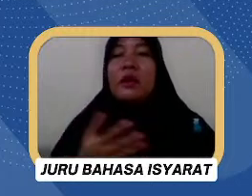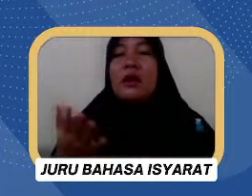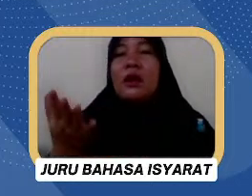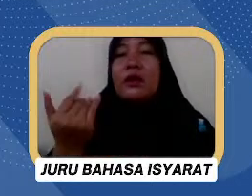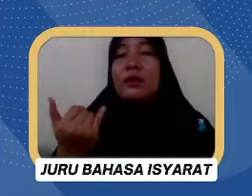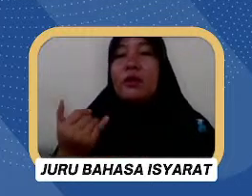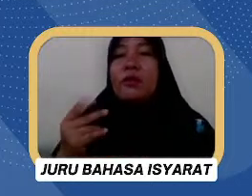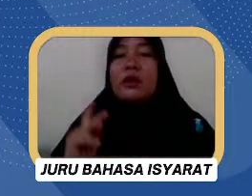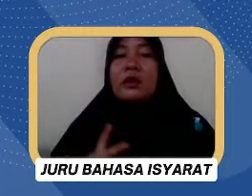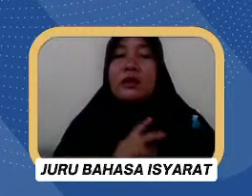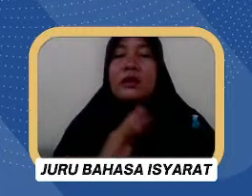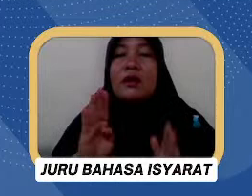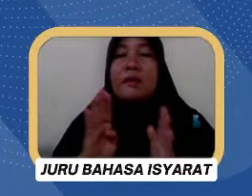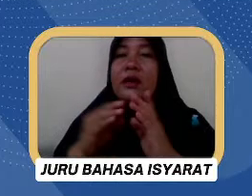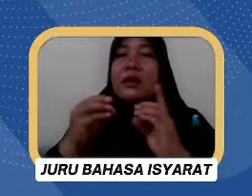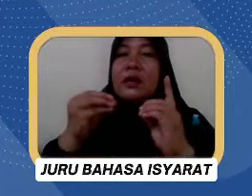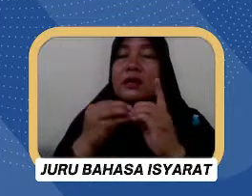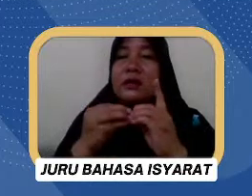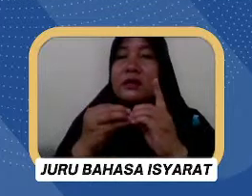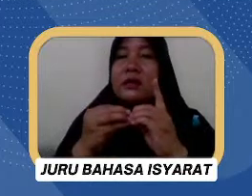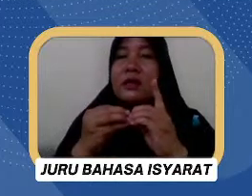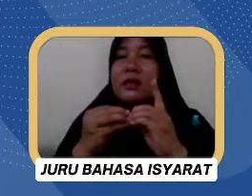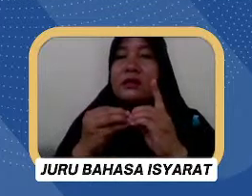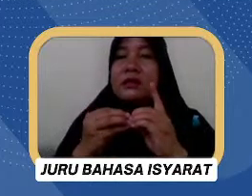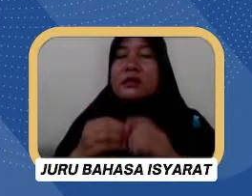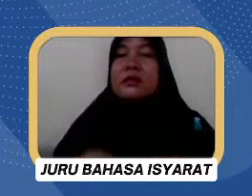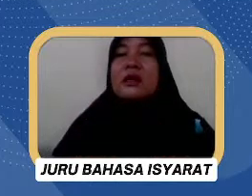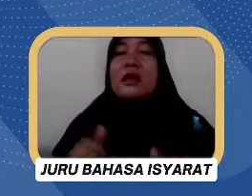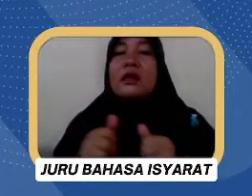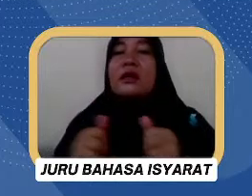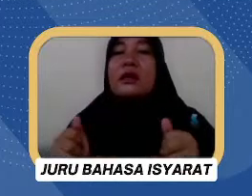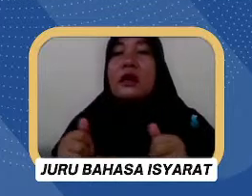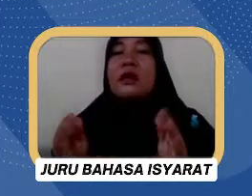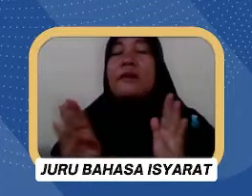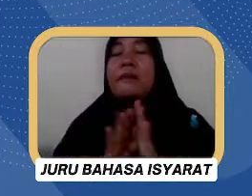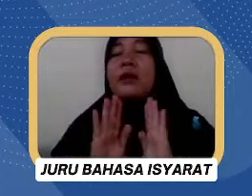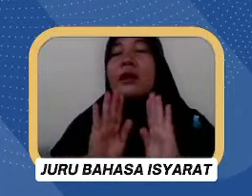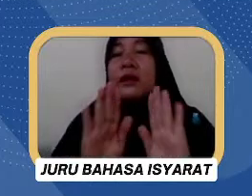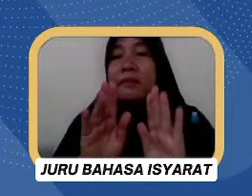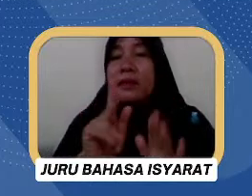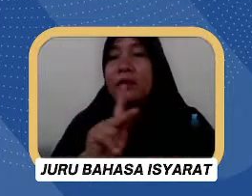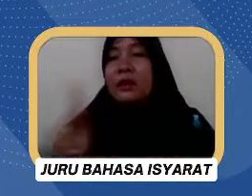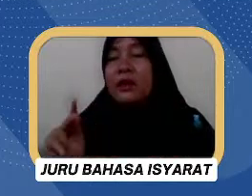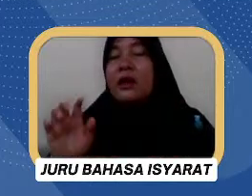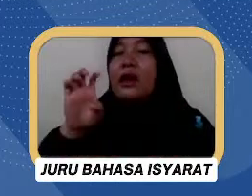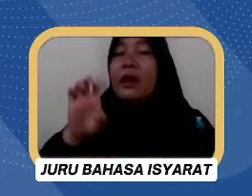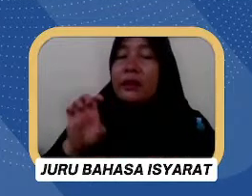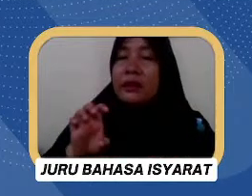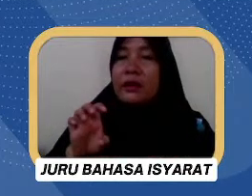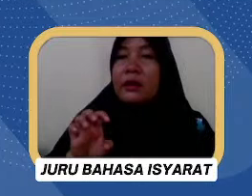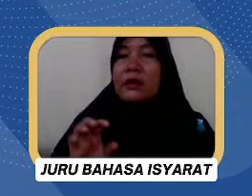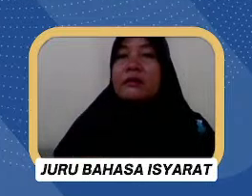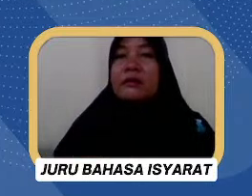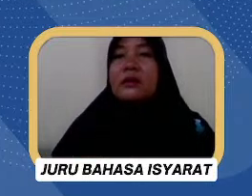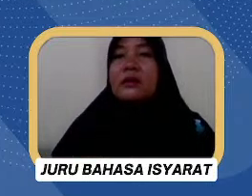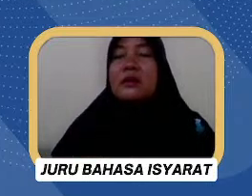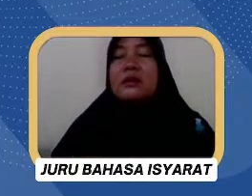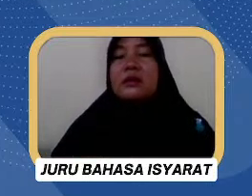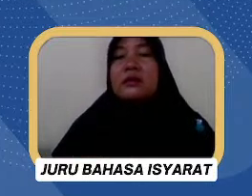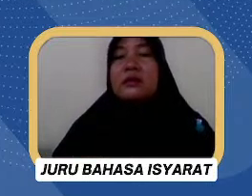berdigitalisasi dengan mengedepankan etika tanpa mengharus menyebarkan berita